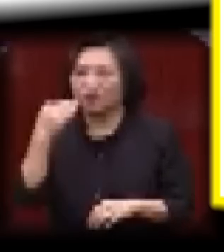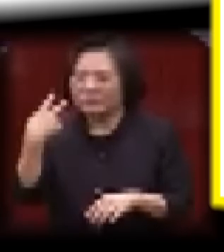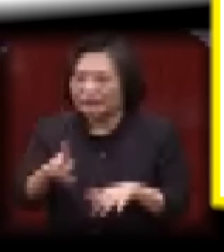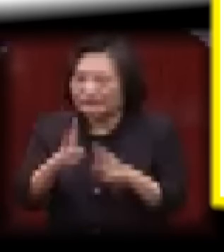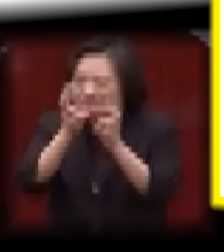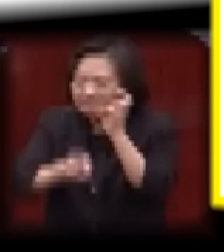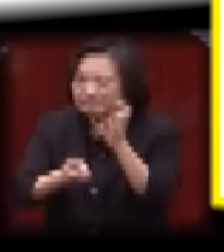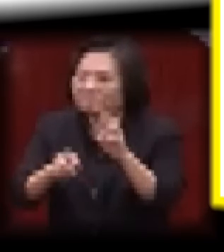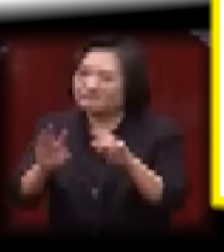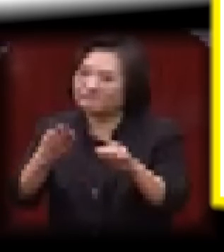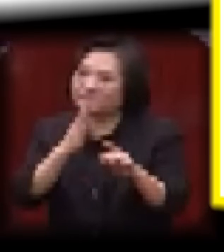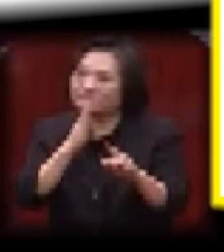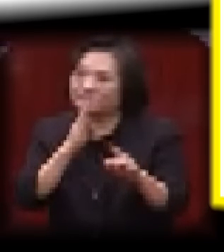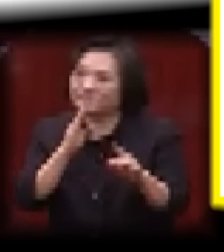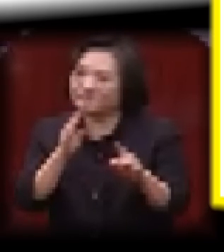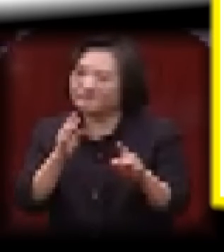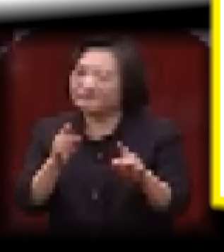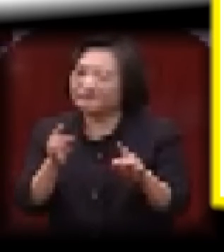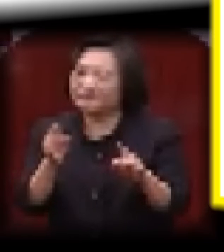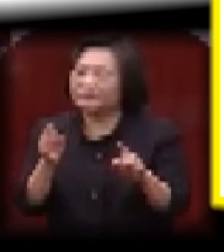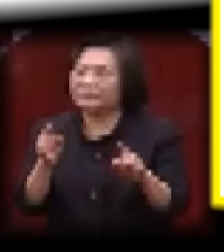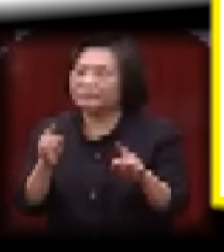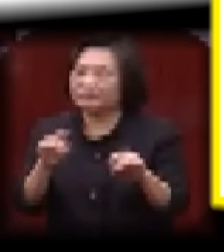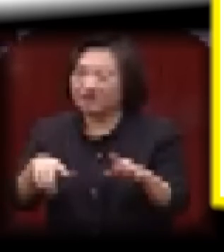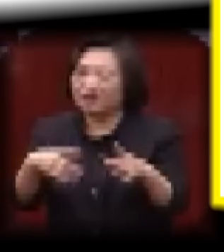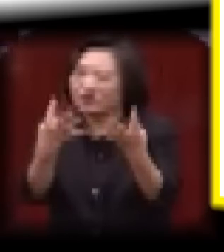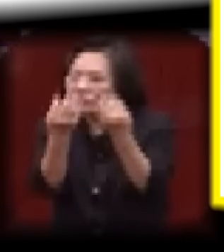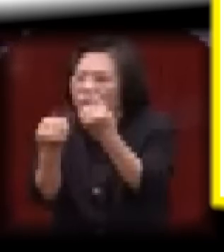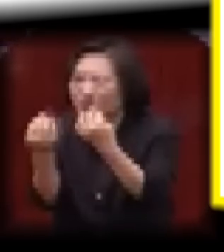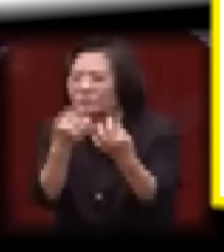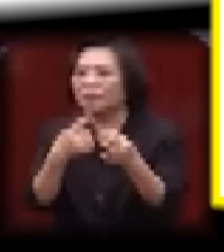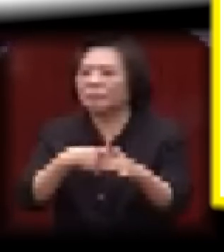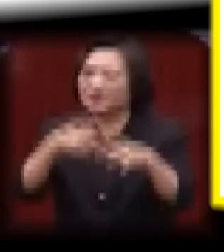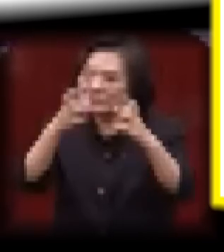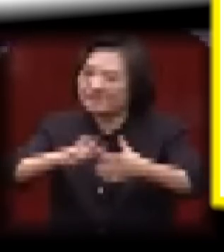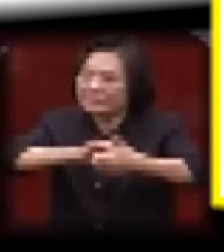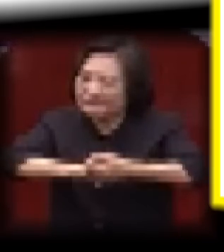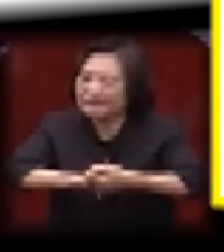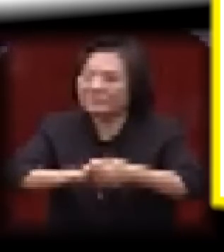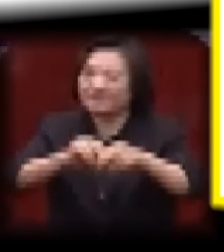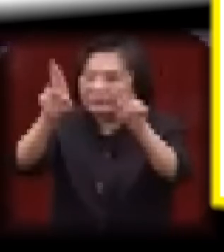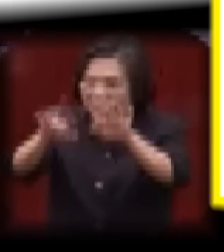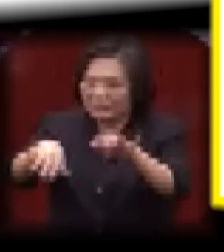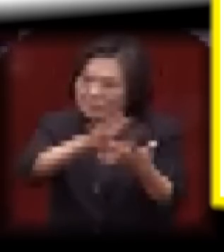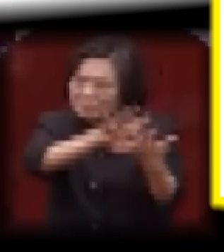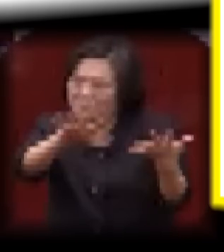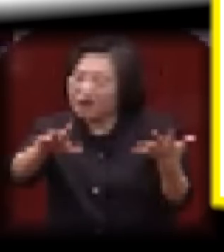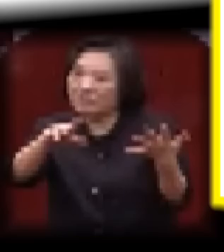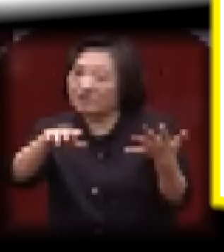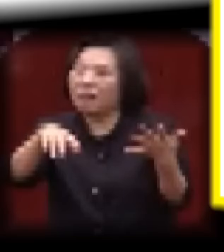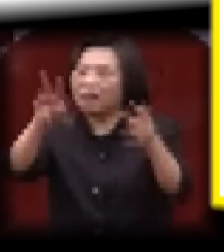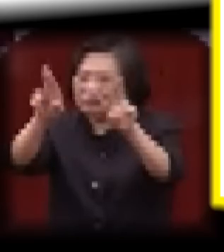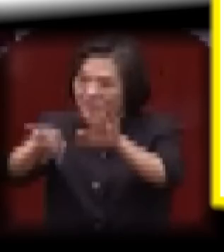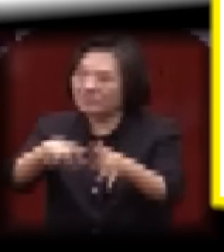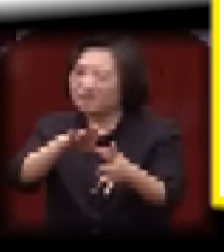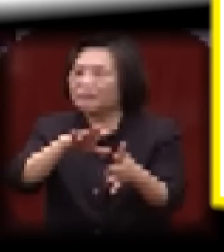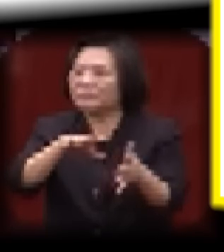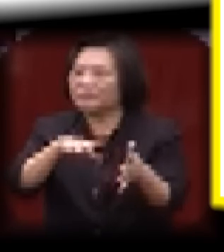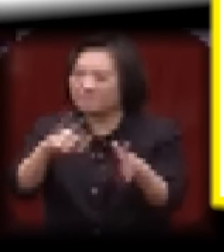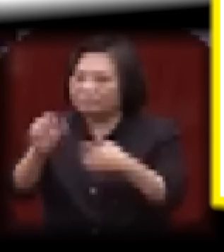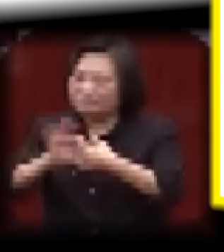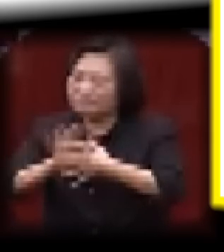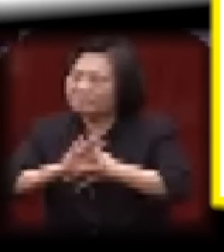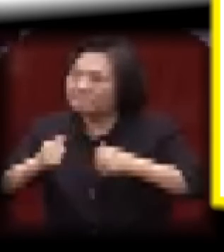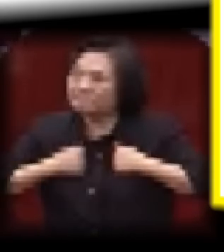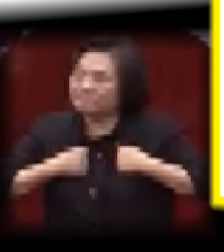是59833，以这个数目来设定这个电脑模拟。那消防救灾动线的规